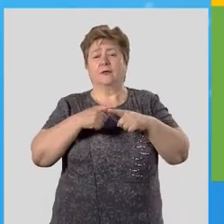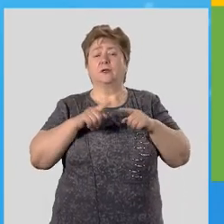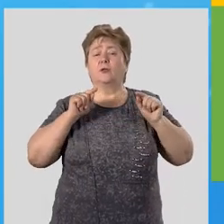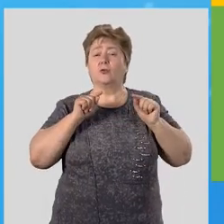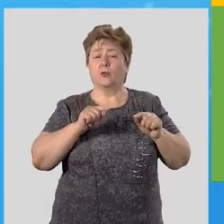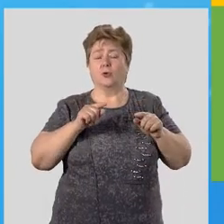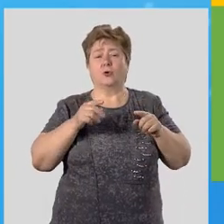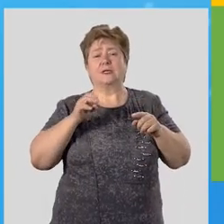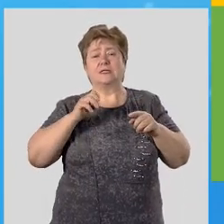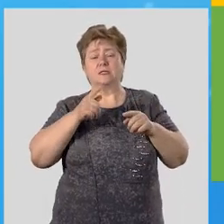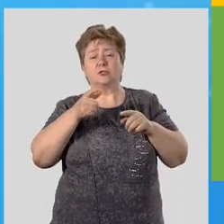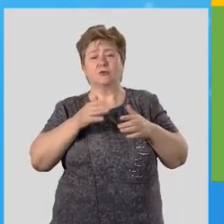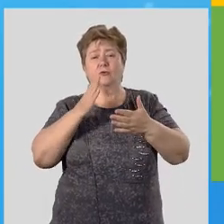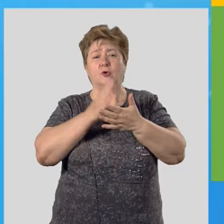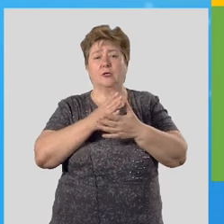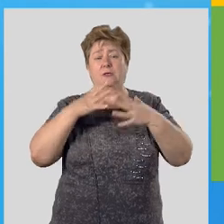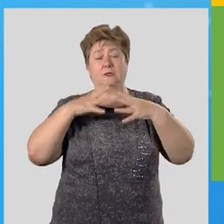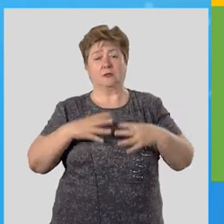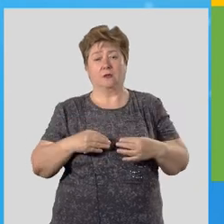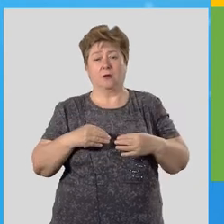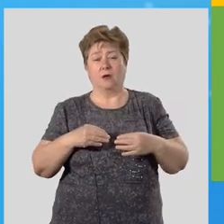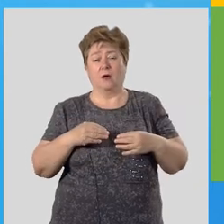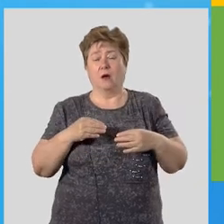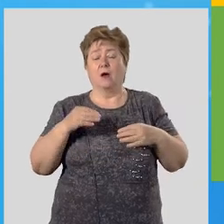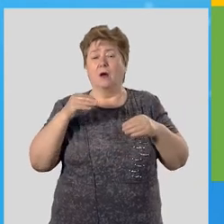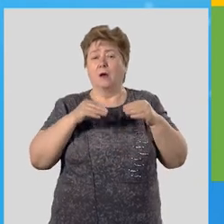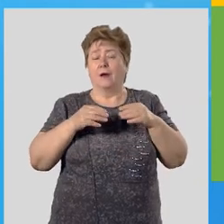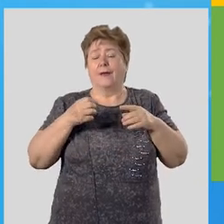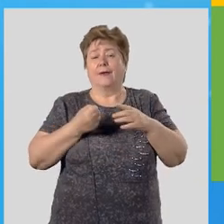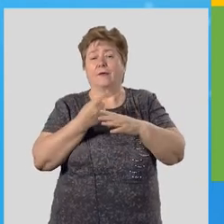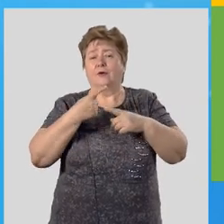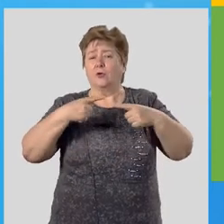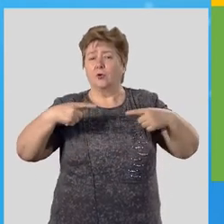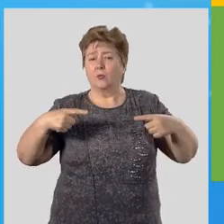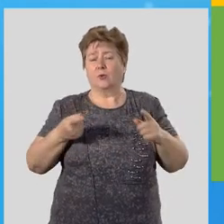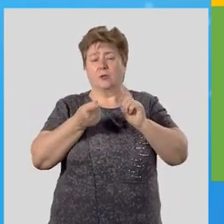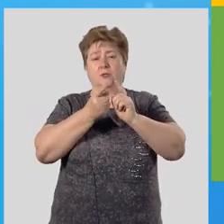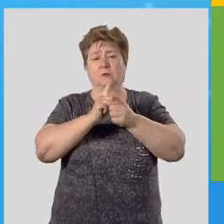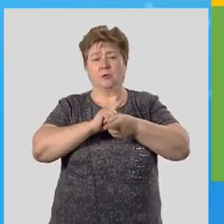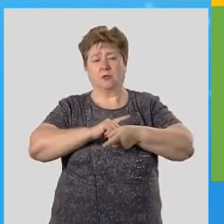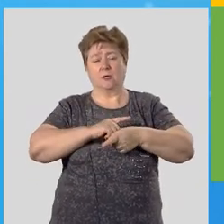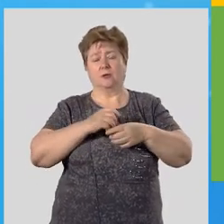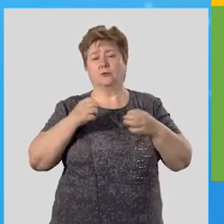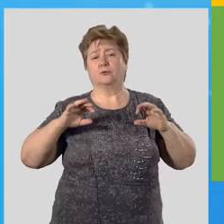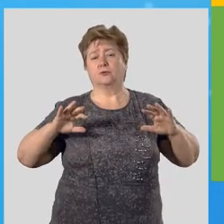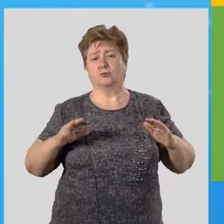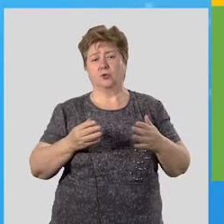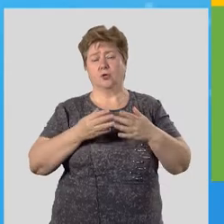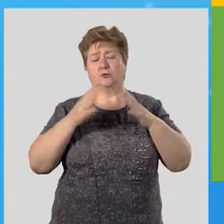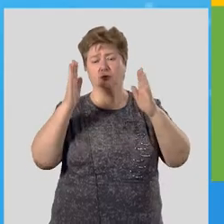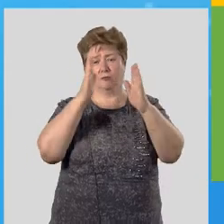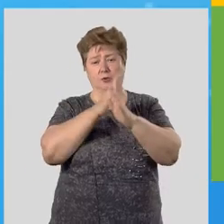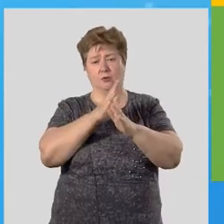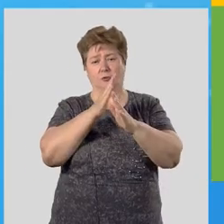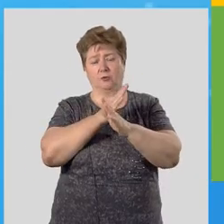то, из чего состоят тела. А явления – это любые изменения, происходящие в